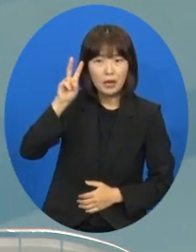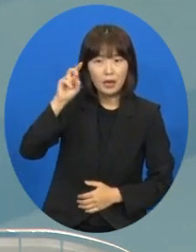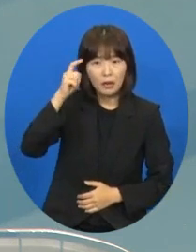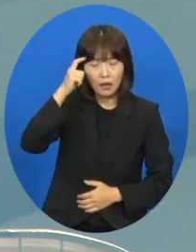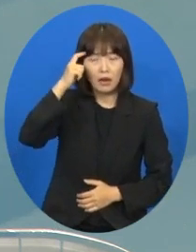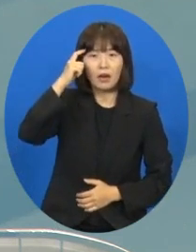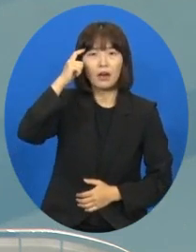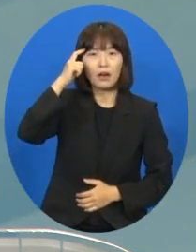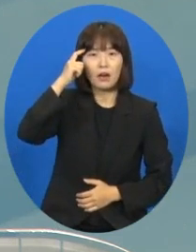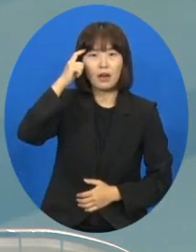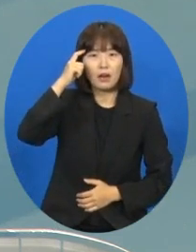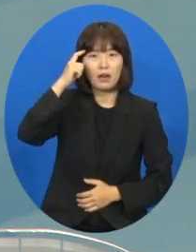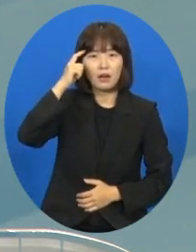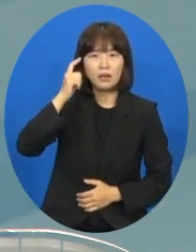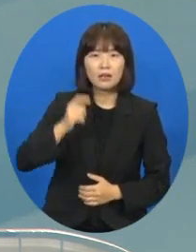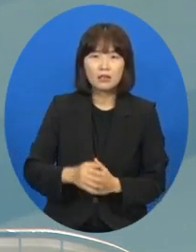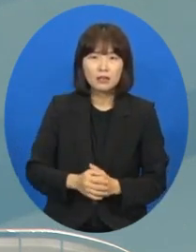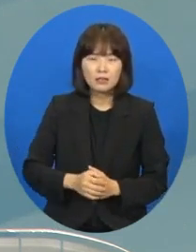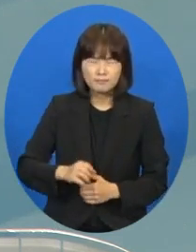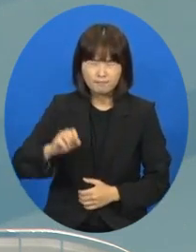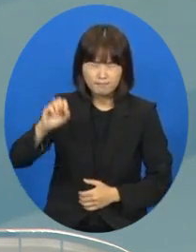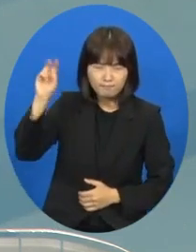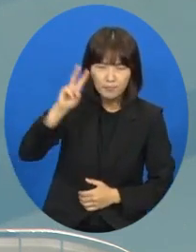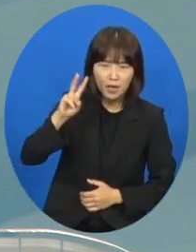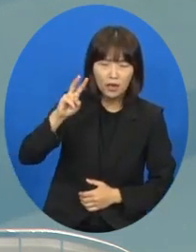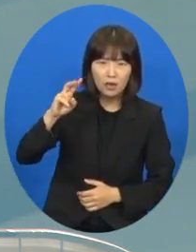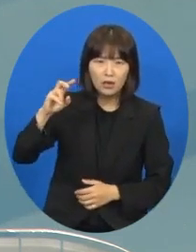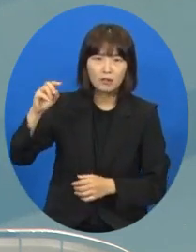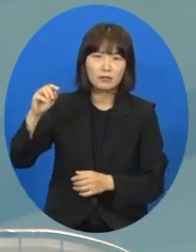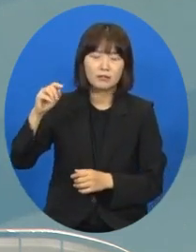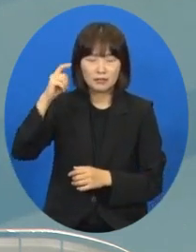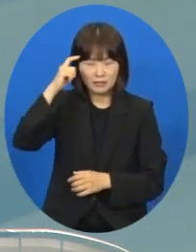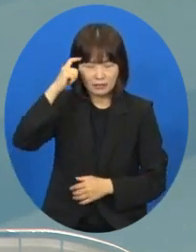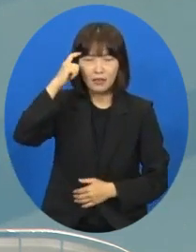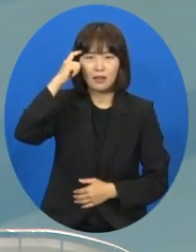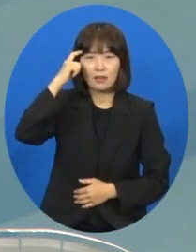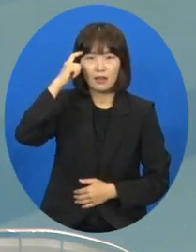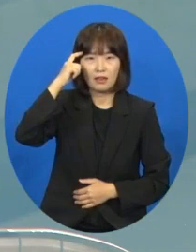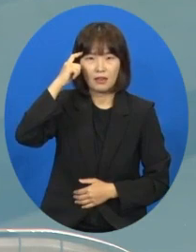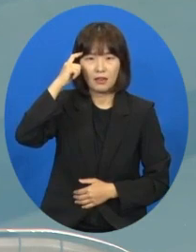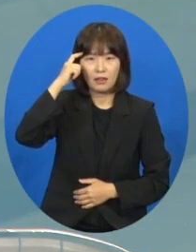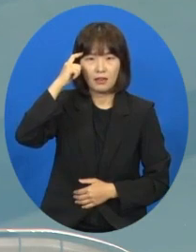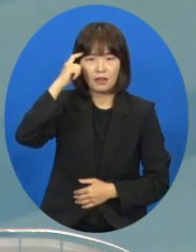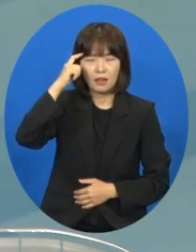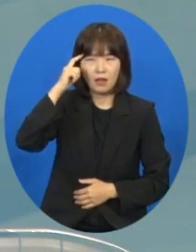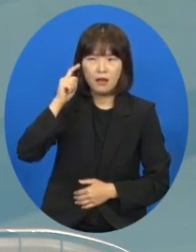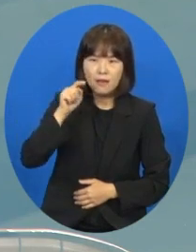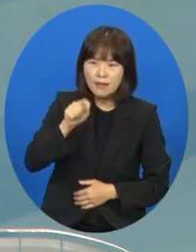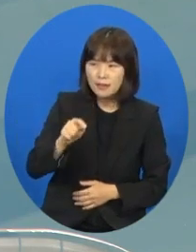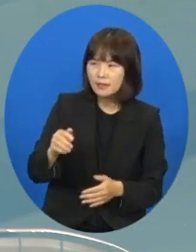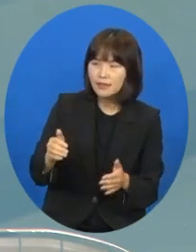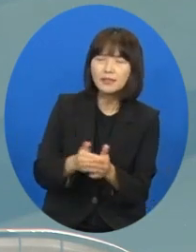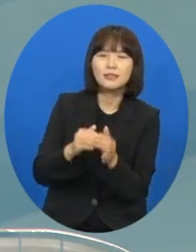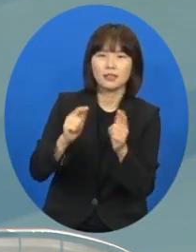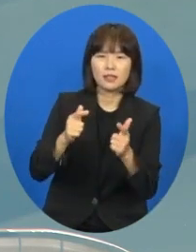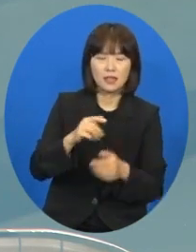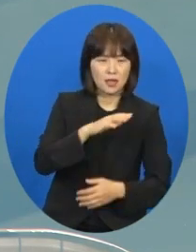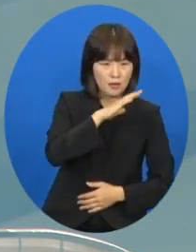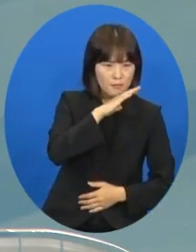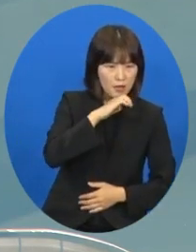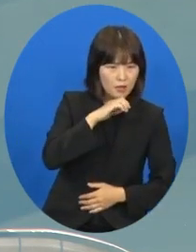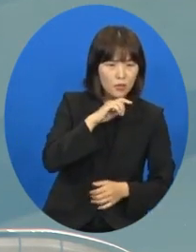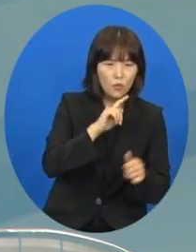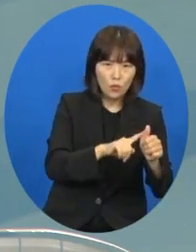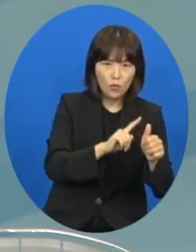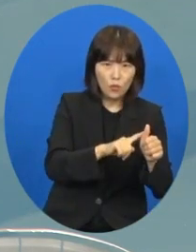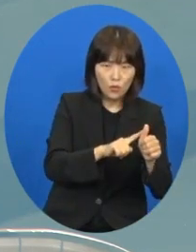정말 갑자기 번개처럼 떠오르는 생각. 이게 끝이 아니다. 베드로에게